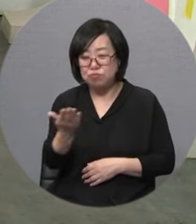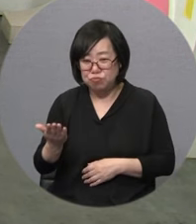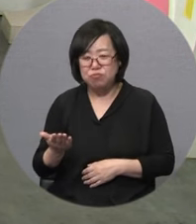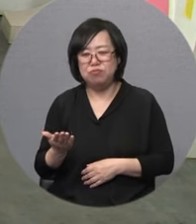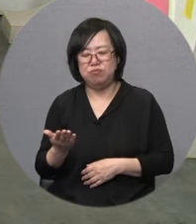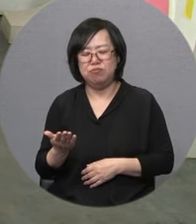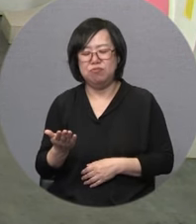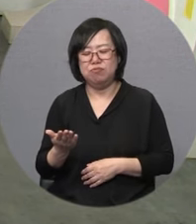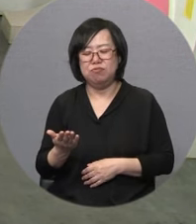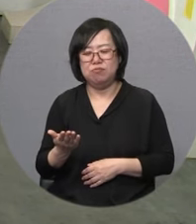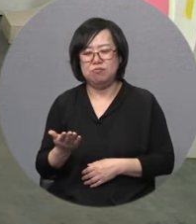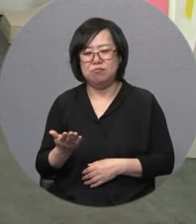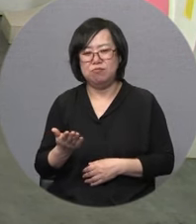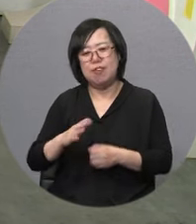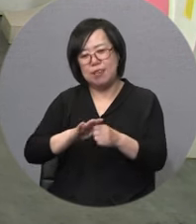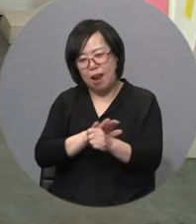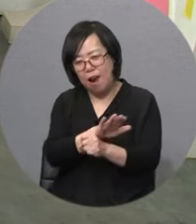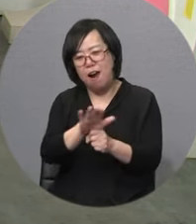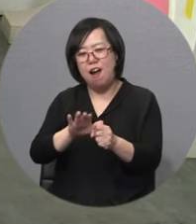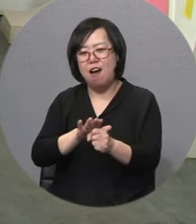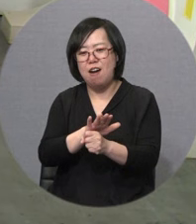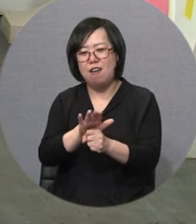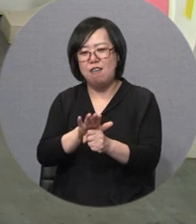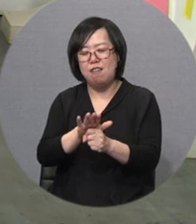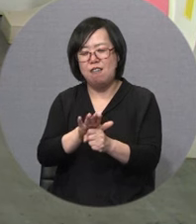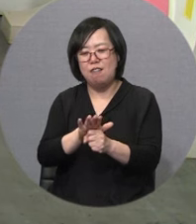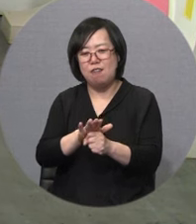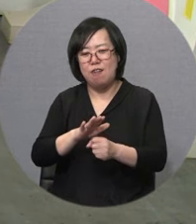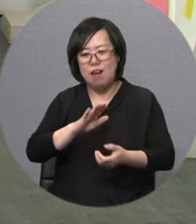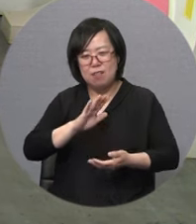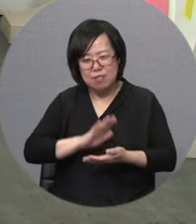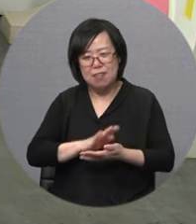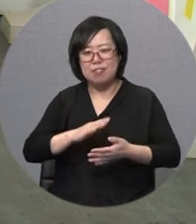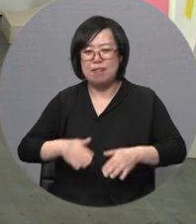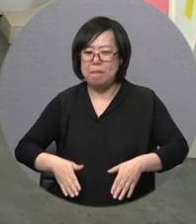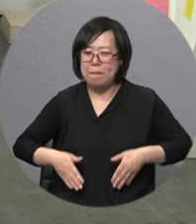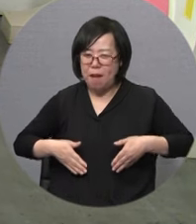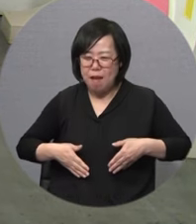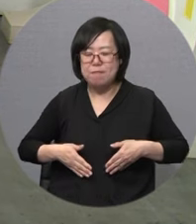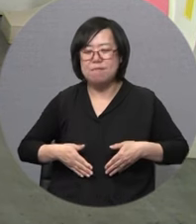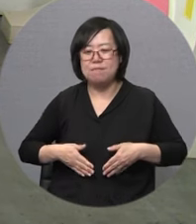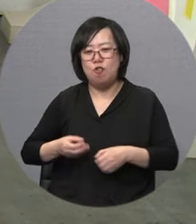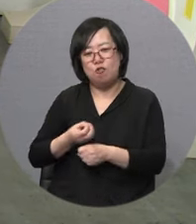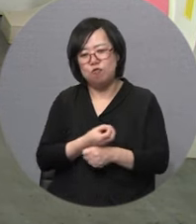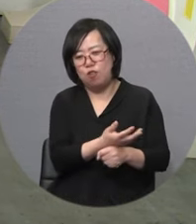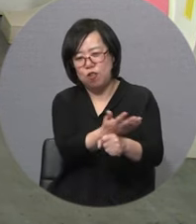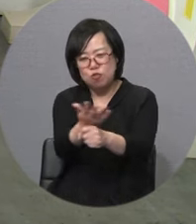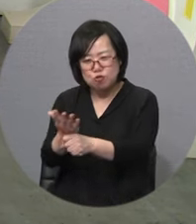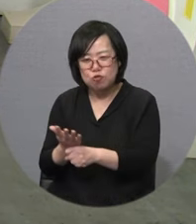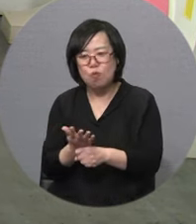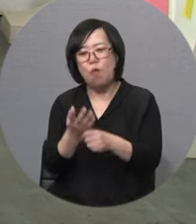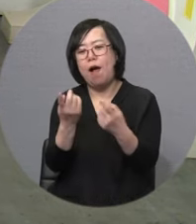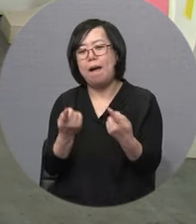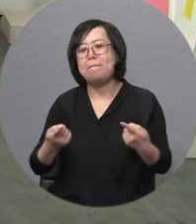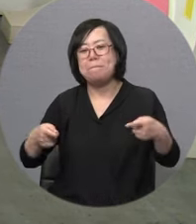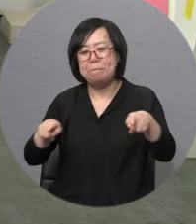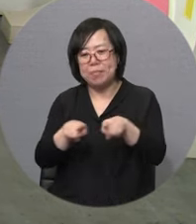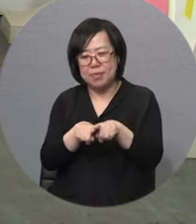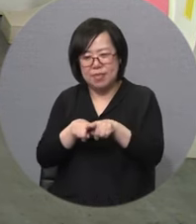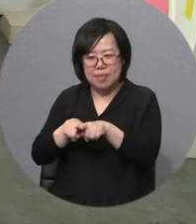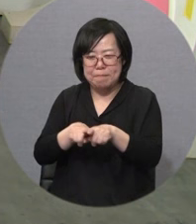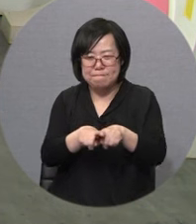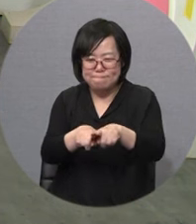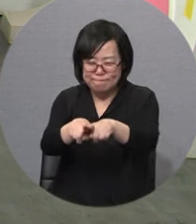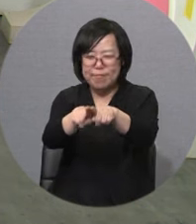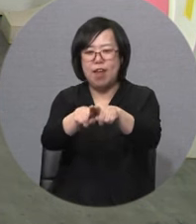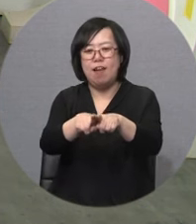뜨거운 마음의 사랑과 정으로 우리가 이런 특집을 마련하고 함께할 수 있고 그분들에게 사랑을